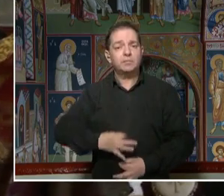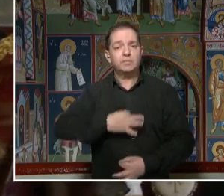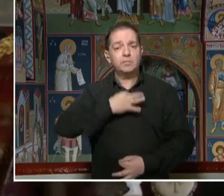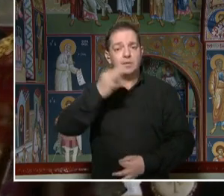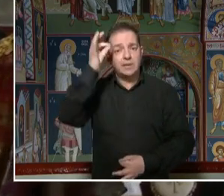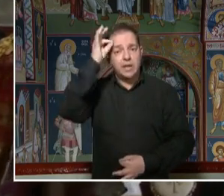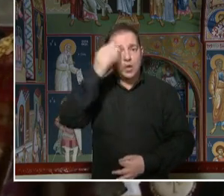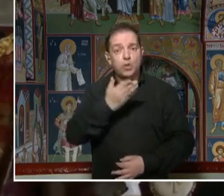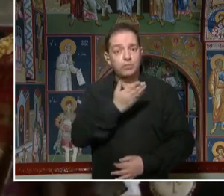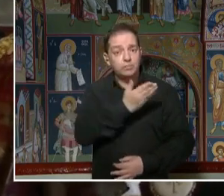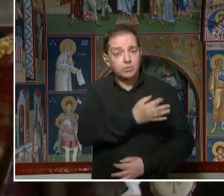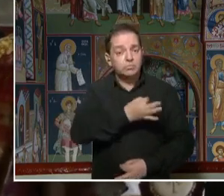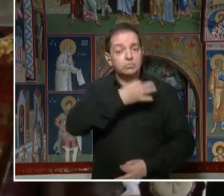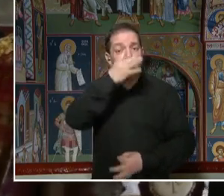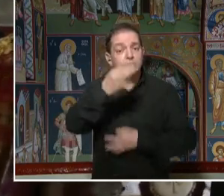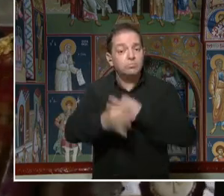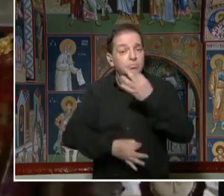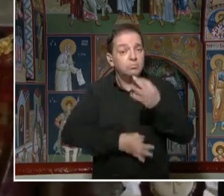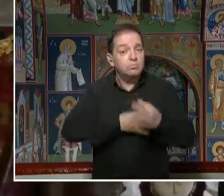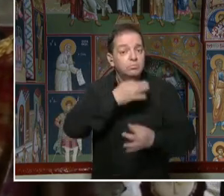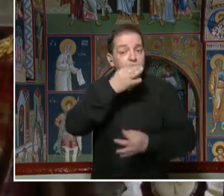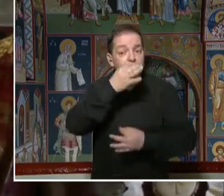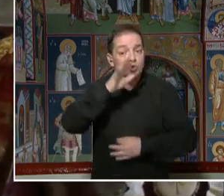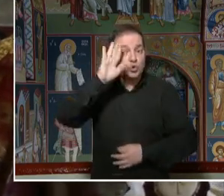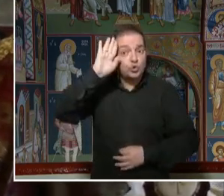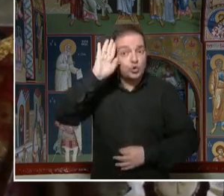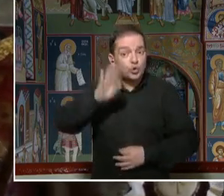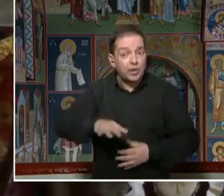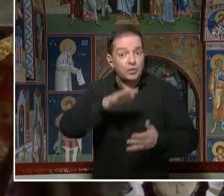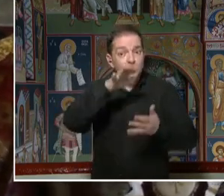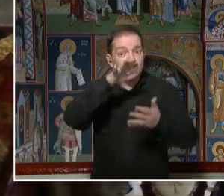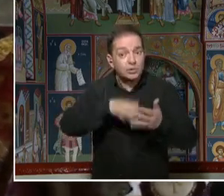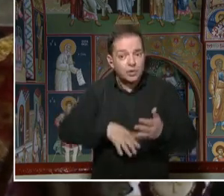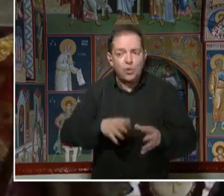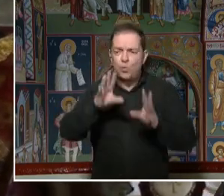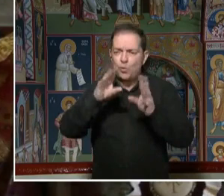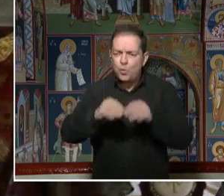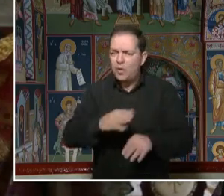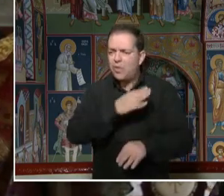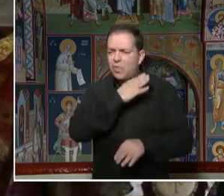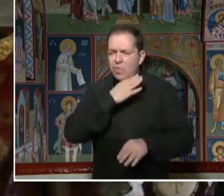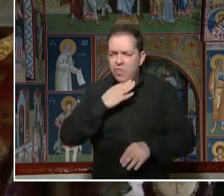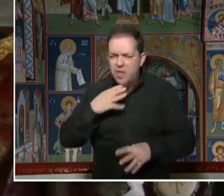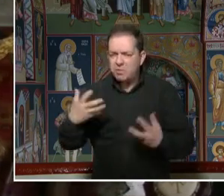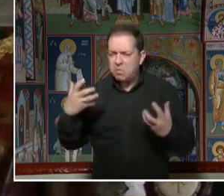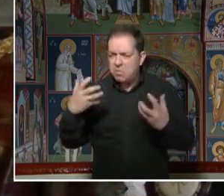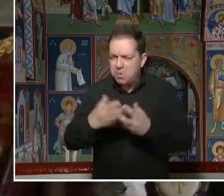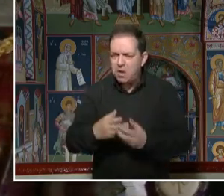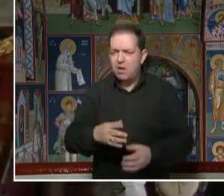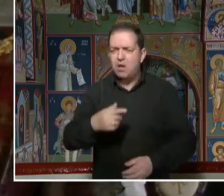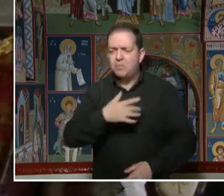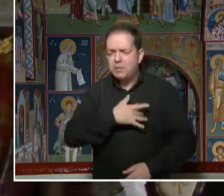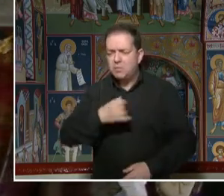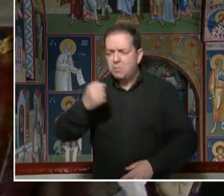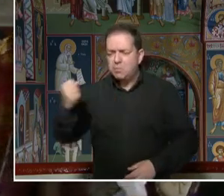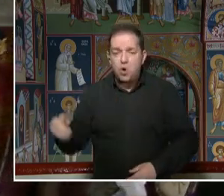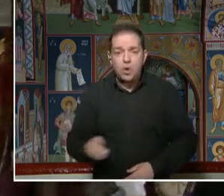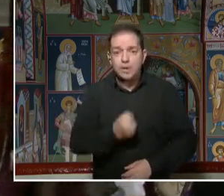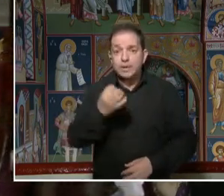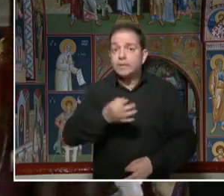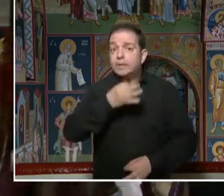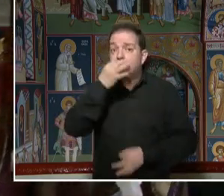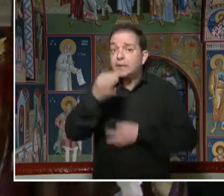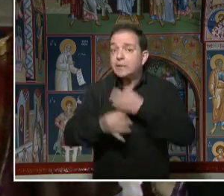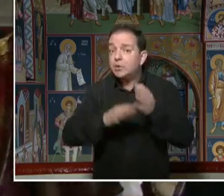κύριος Ιερώνυμος, έκλεισε το λόγο του αφού μίλησε για τα θύματα και τον πόνο της καρδιάς του, είπε ο